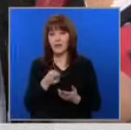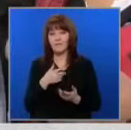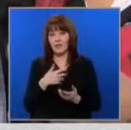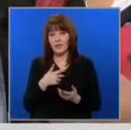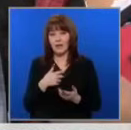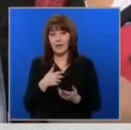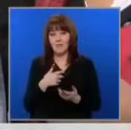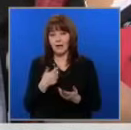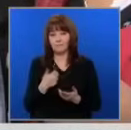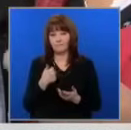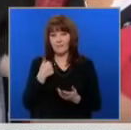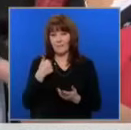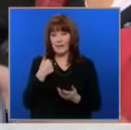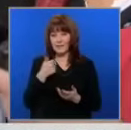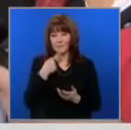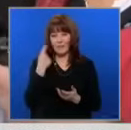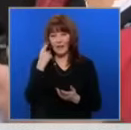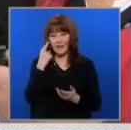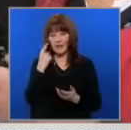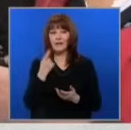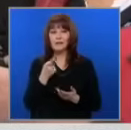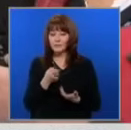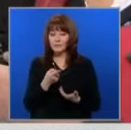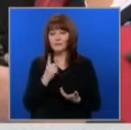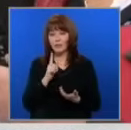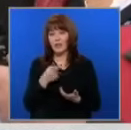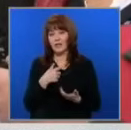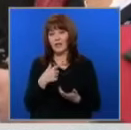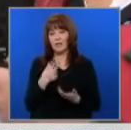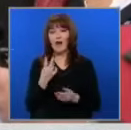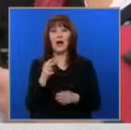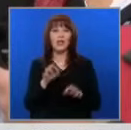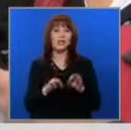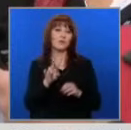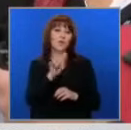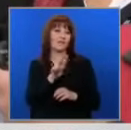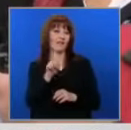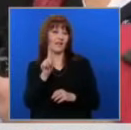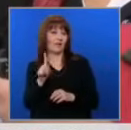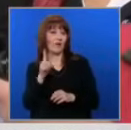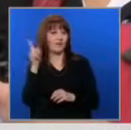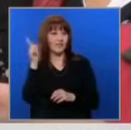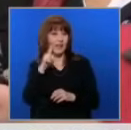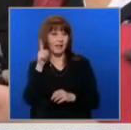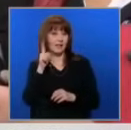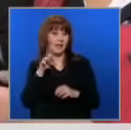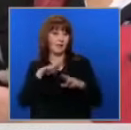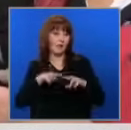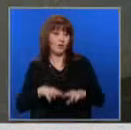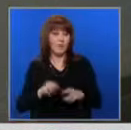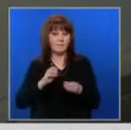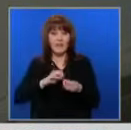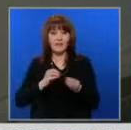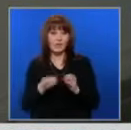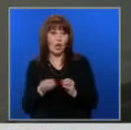Вместо ротация, разглобка и оставка. Да си ходят и избори 2-1. Всеки ден оставяне на тази сглобка на власт е